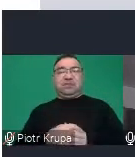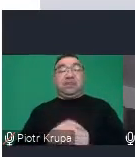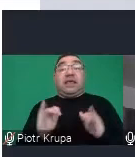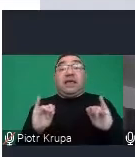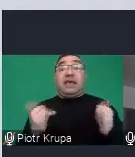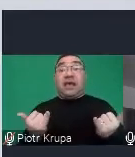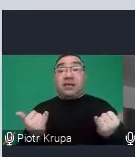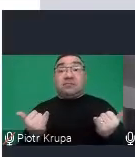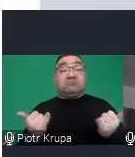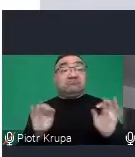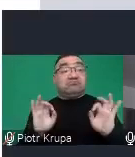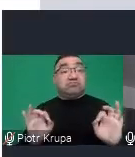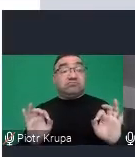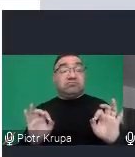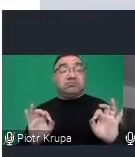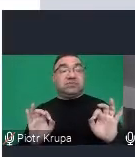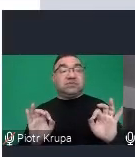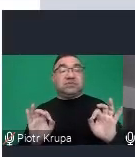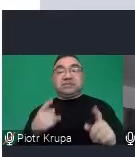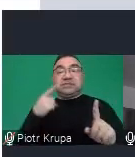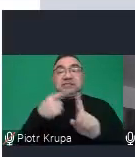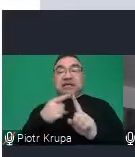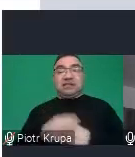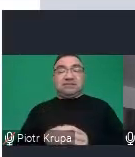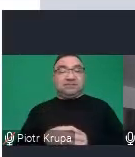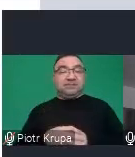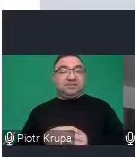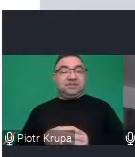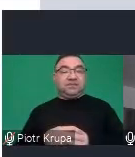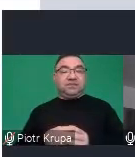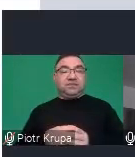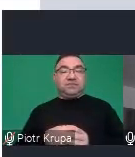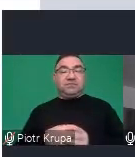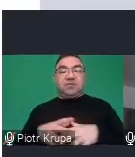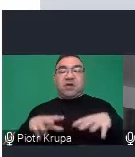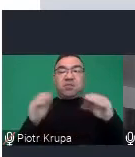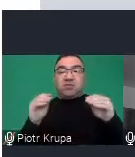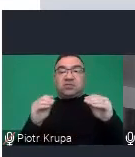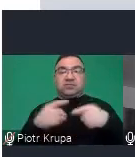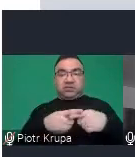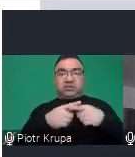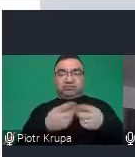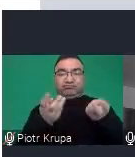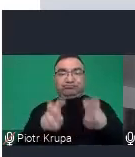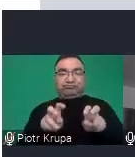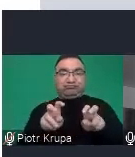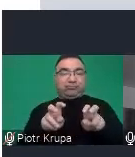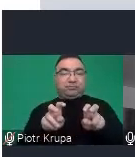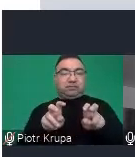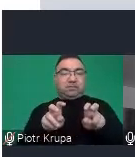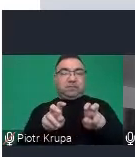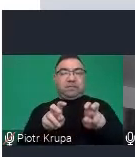sposób osiągnąć postawione cele? Na samym początku tej drogi w spółce powołaliśmy